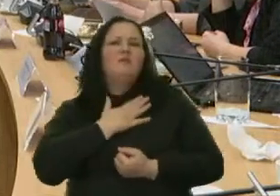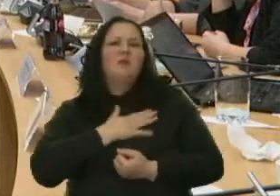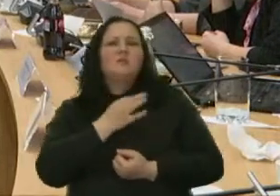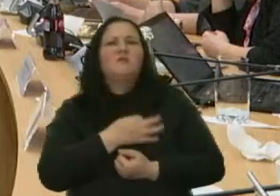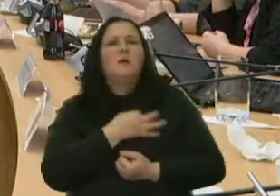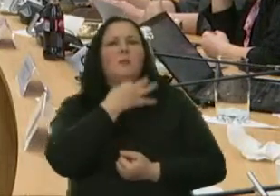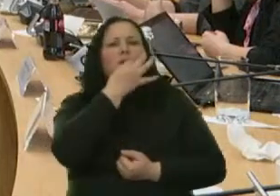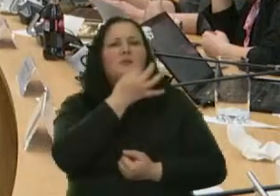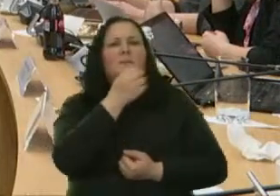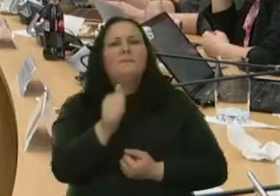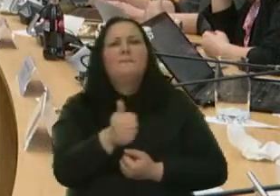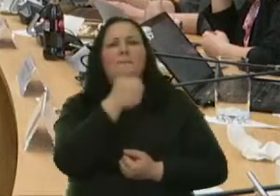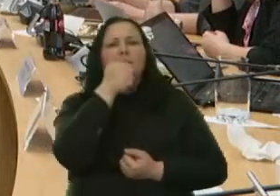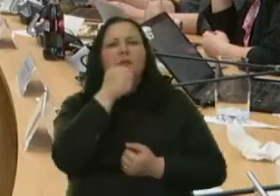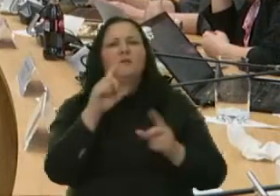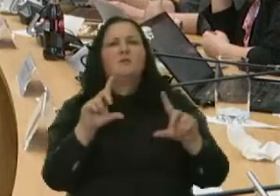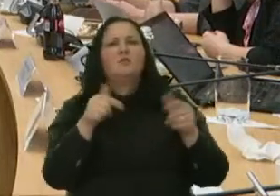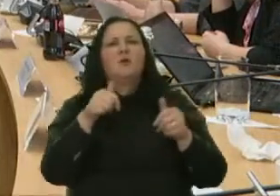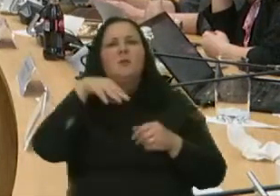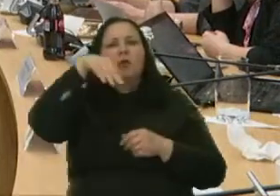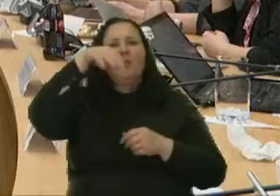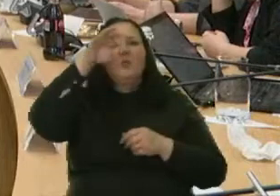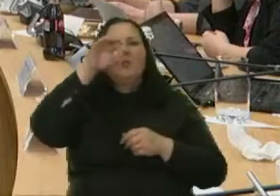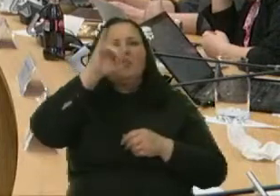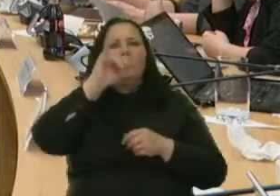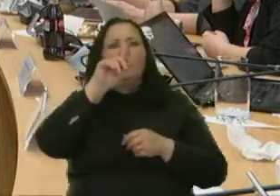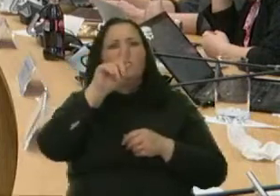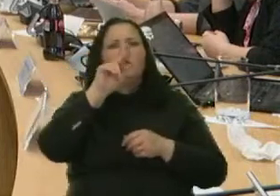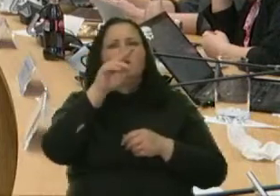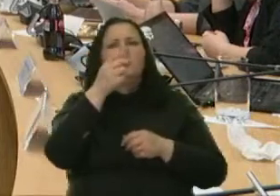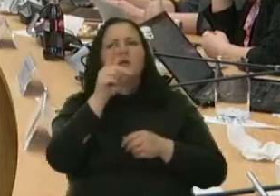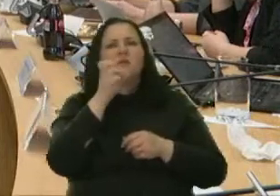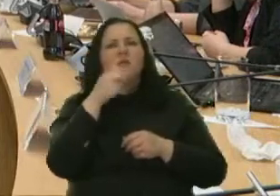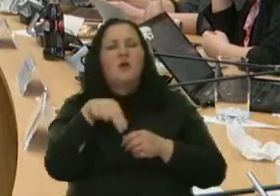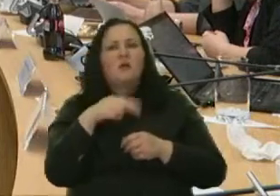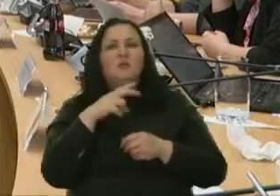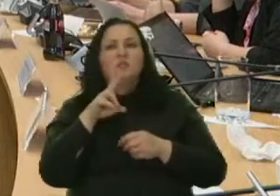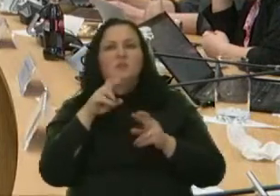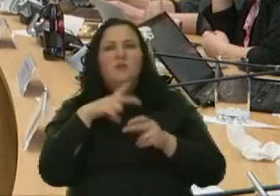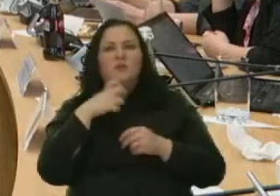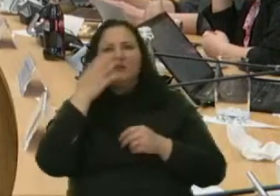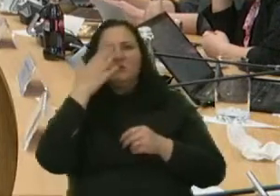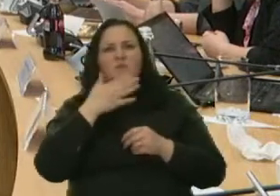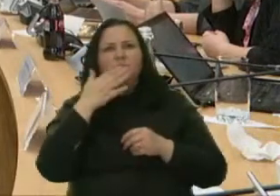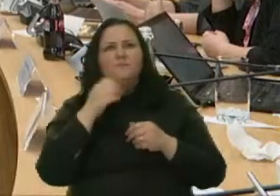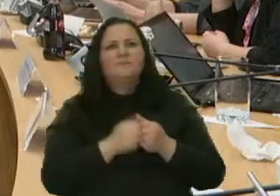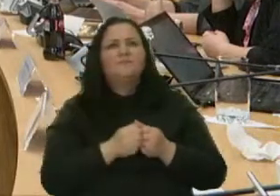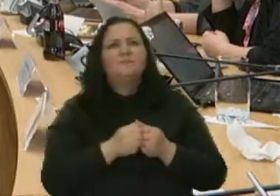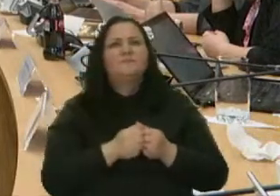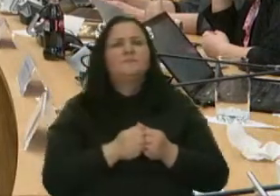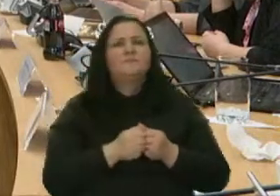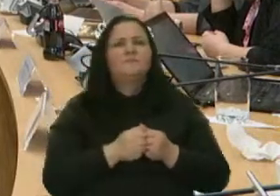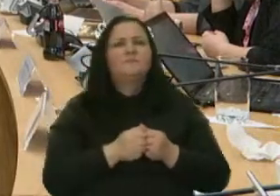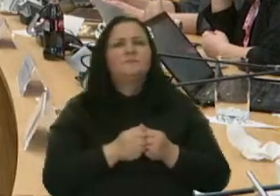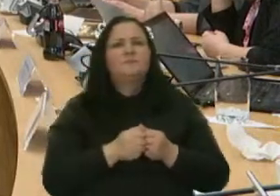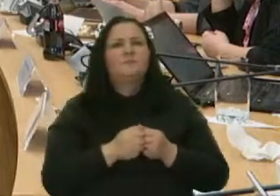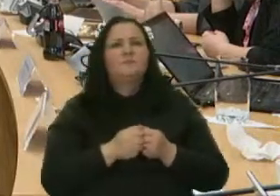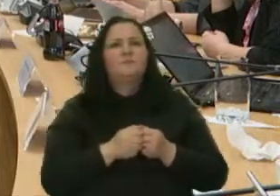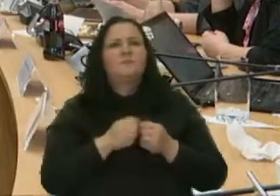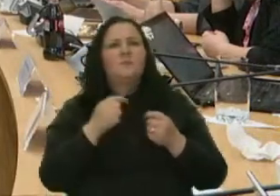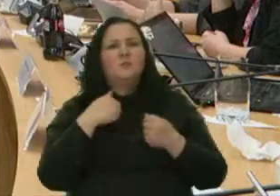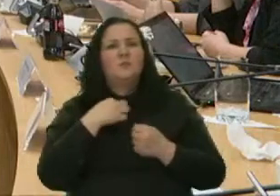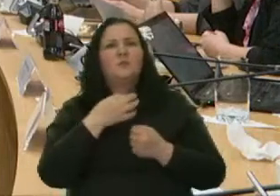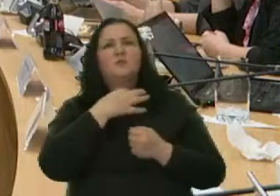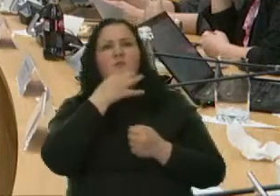adresez În primul rând doamnei moigrădean și sper că este de față domnul președinte îmi permiteți să mă